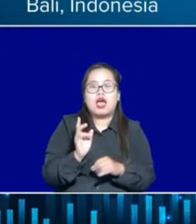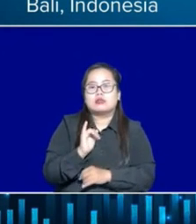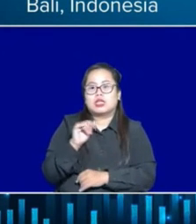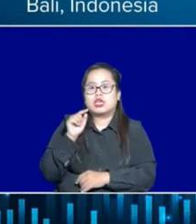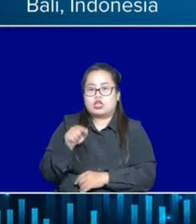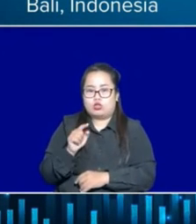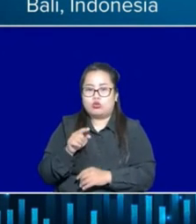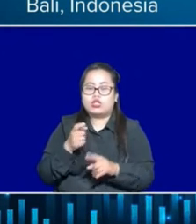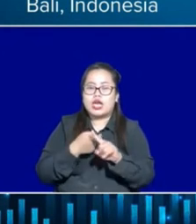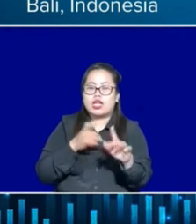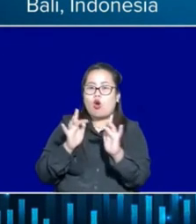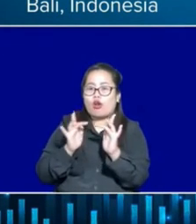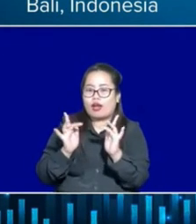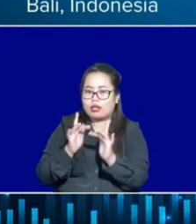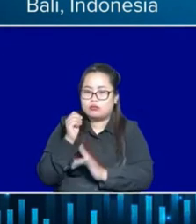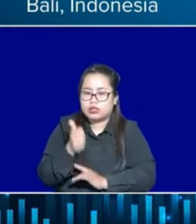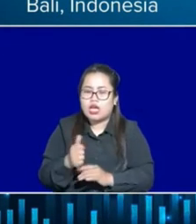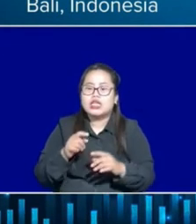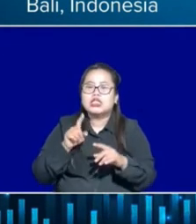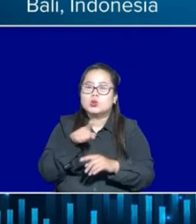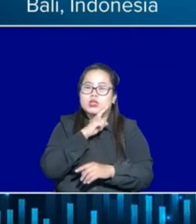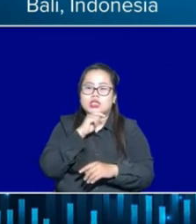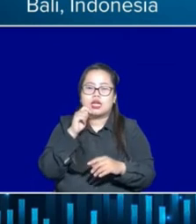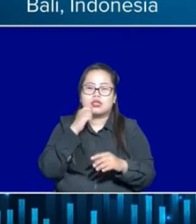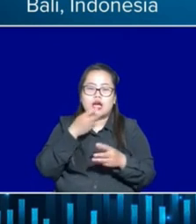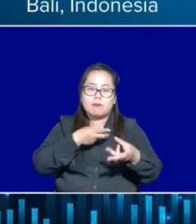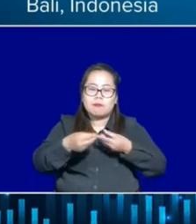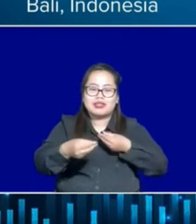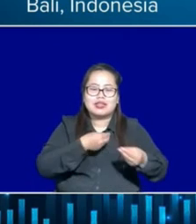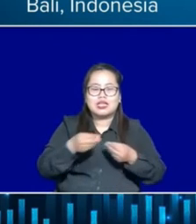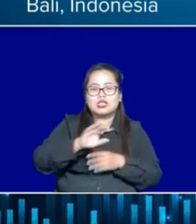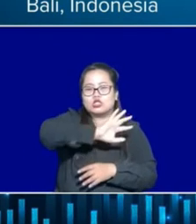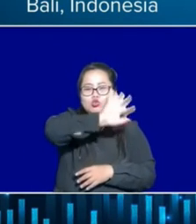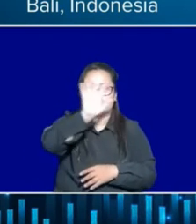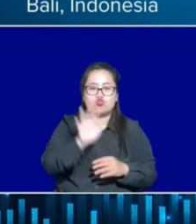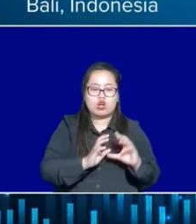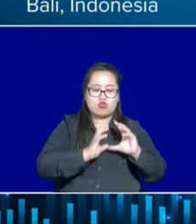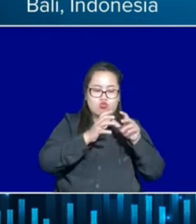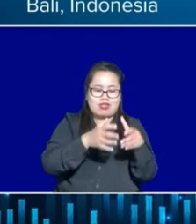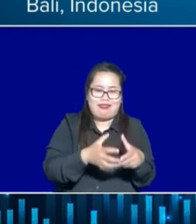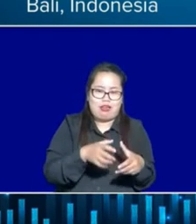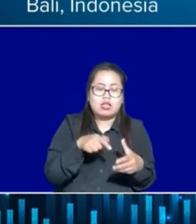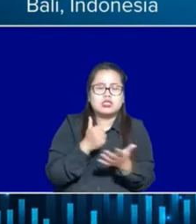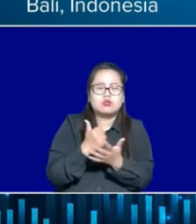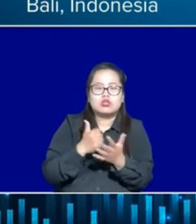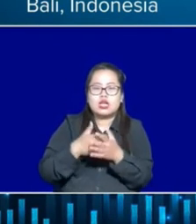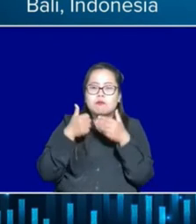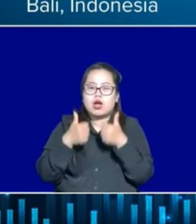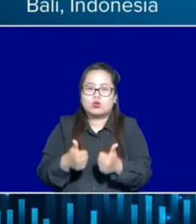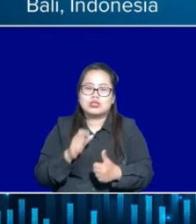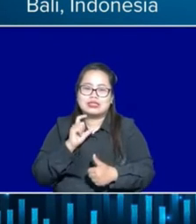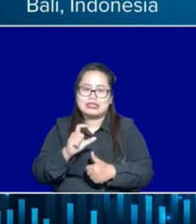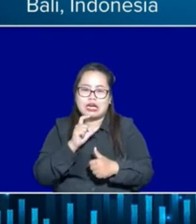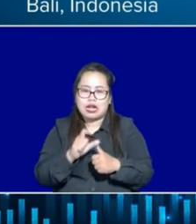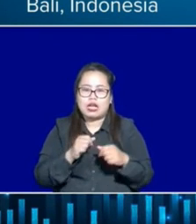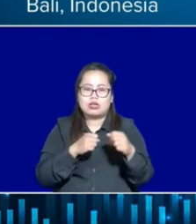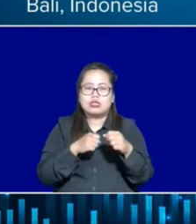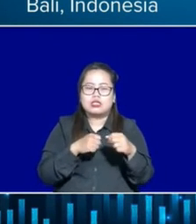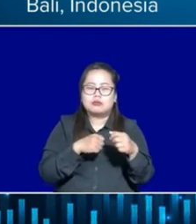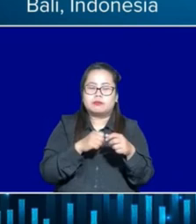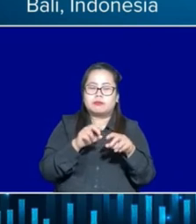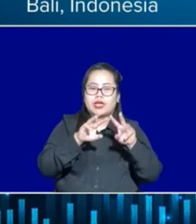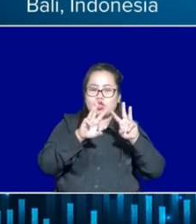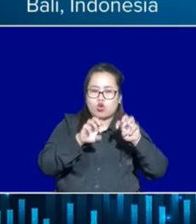itu lewat online dan itu pasarnya di seluruh dunia. Yang bagus adalah metodologinya. Jadi saya kira mereka semua